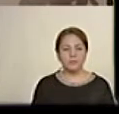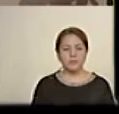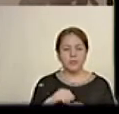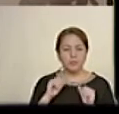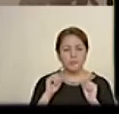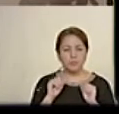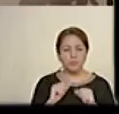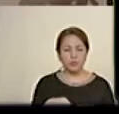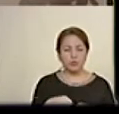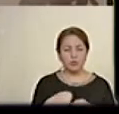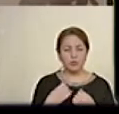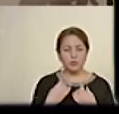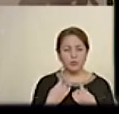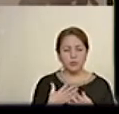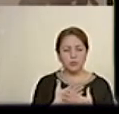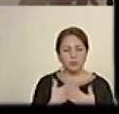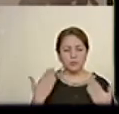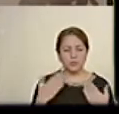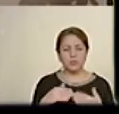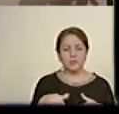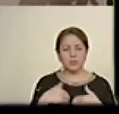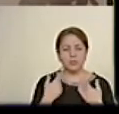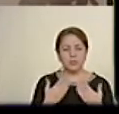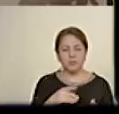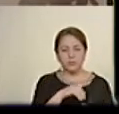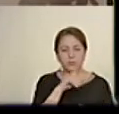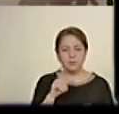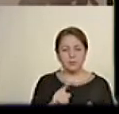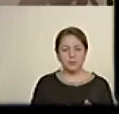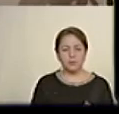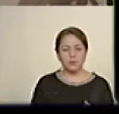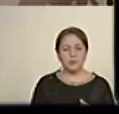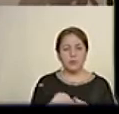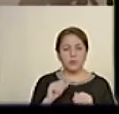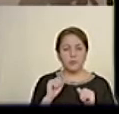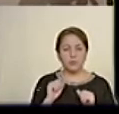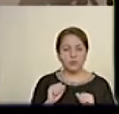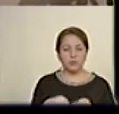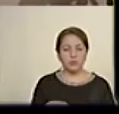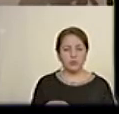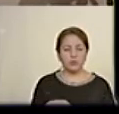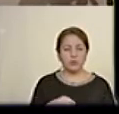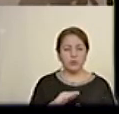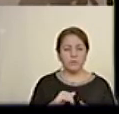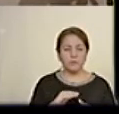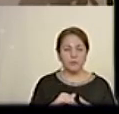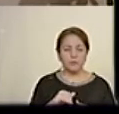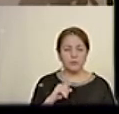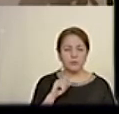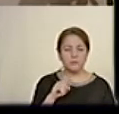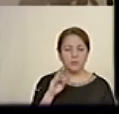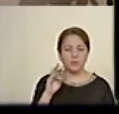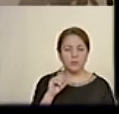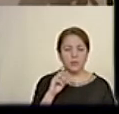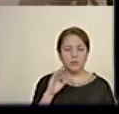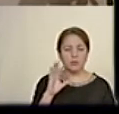Может, неспроста задал вопросик? Может, вызывает его на